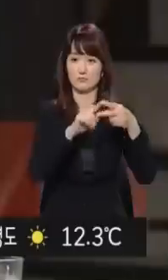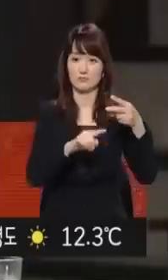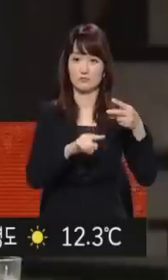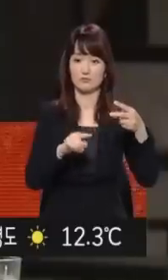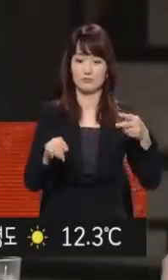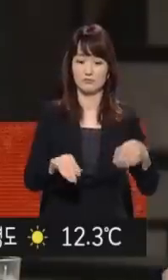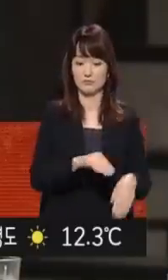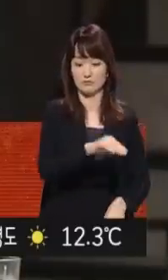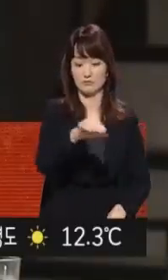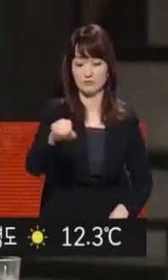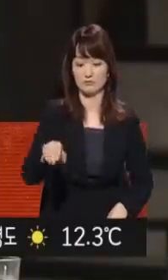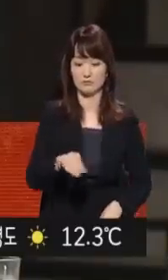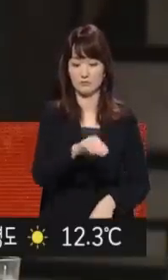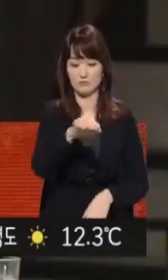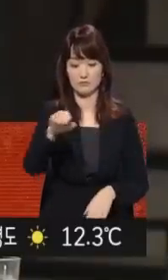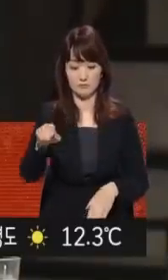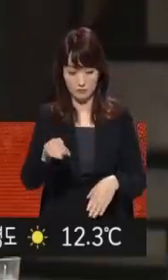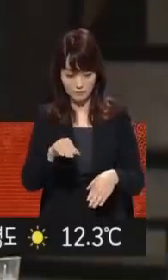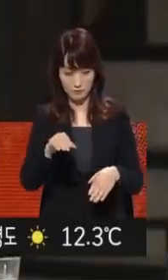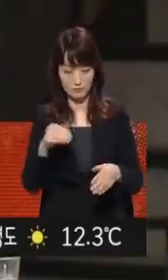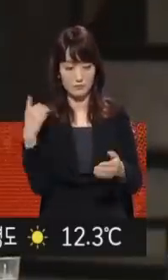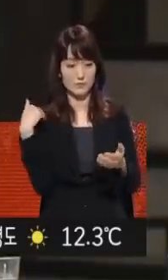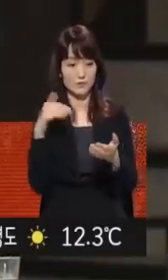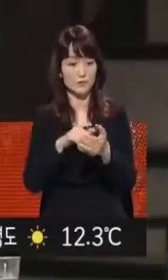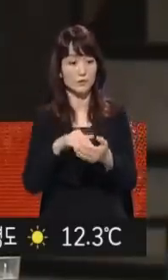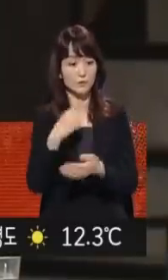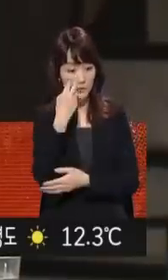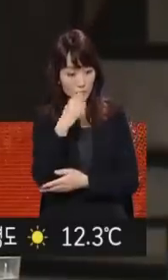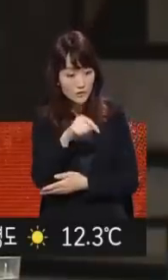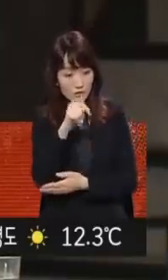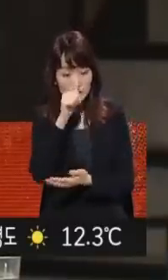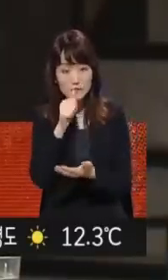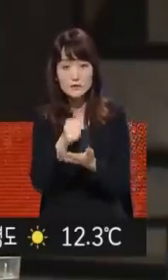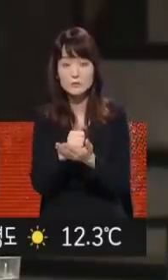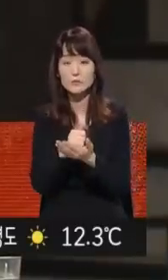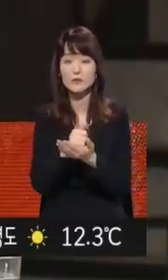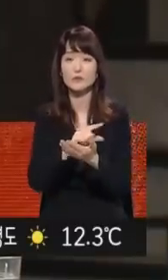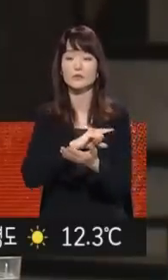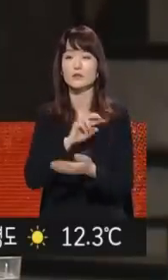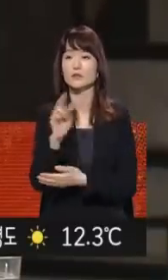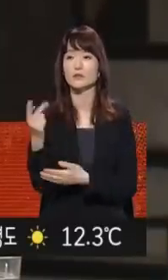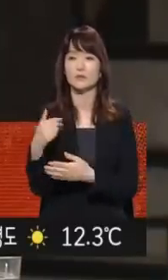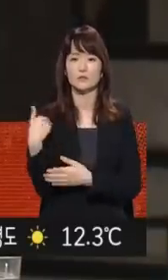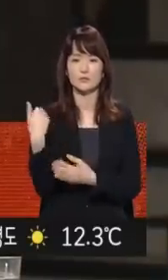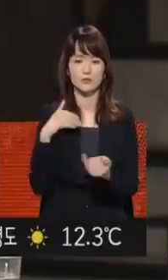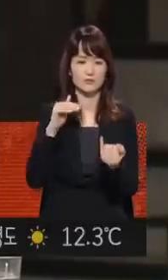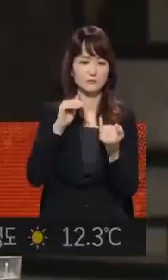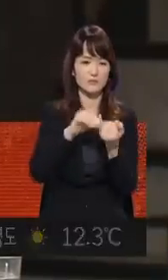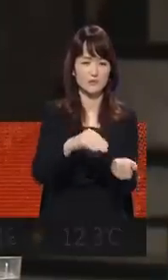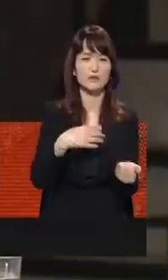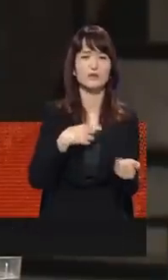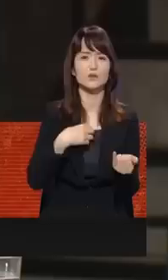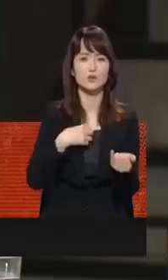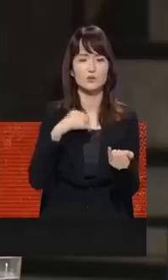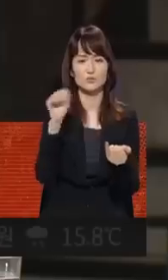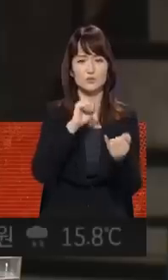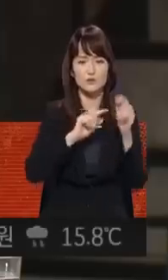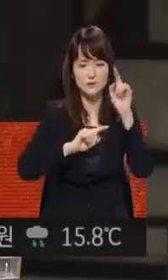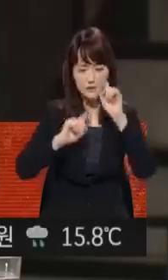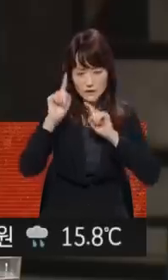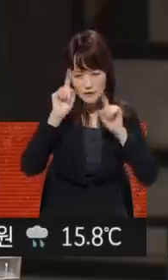돌아와서 사건의 현장을 확인함과 동시에이 죄명이 달라져요 사실 모르고 치었다 이러면 위험운전 취사상으로 갈 수 있는데